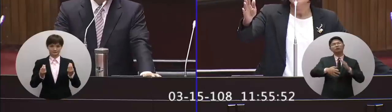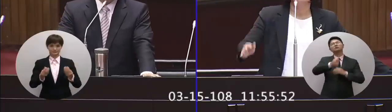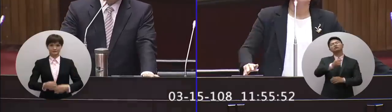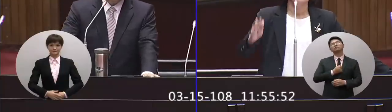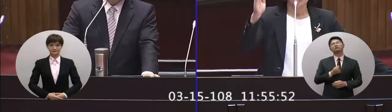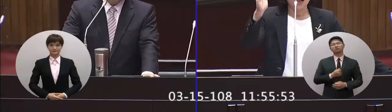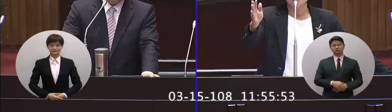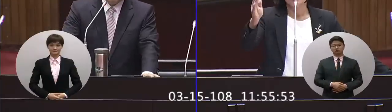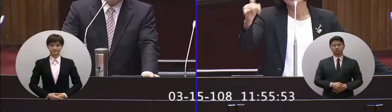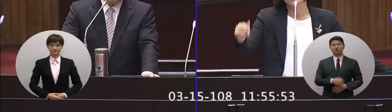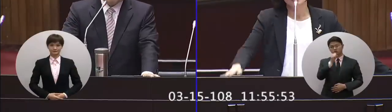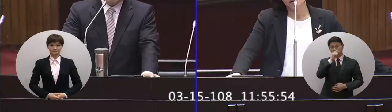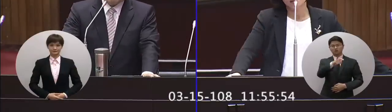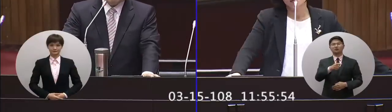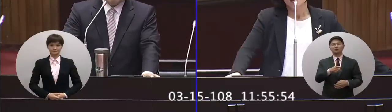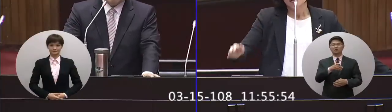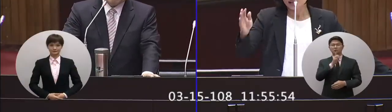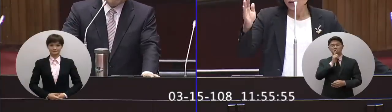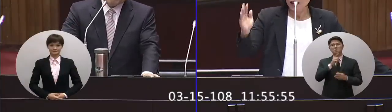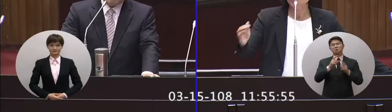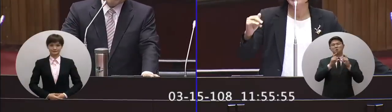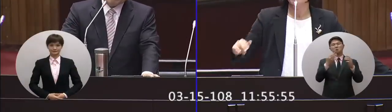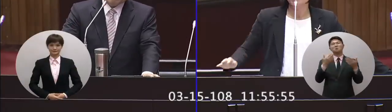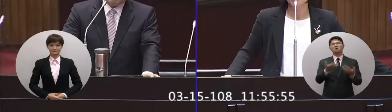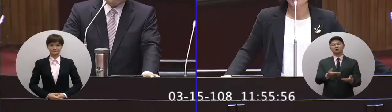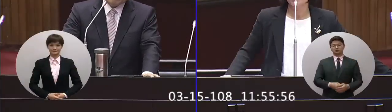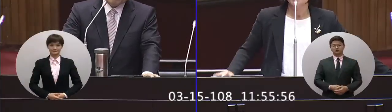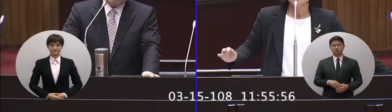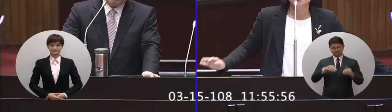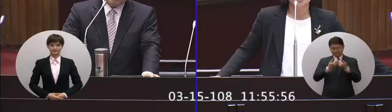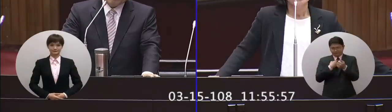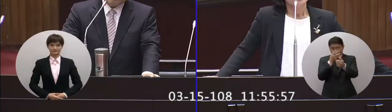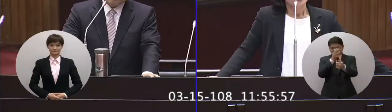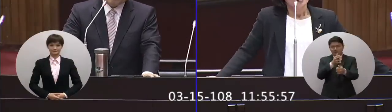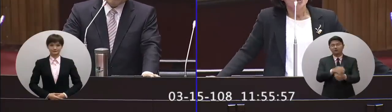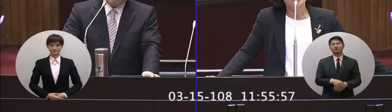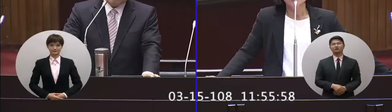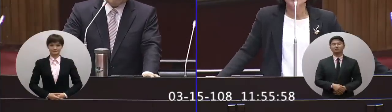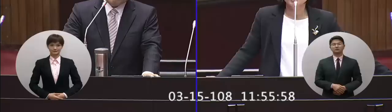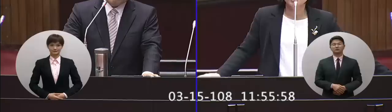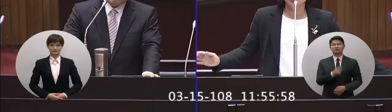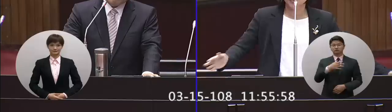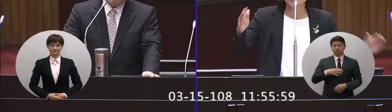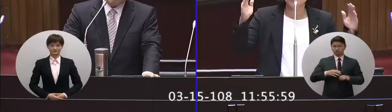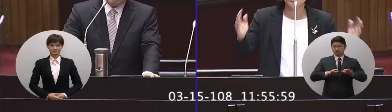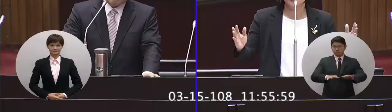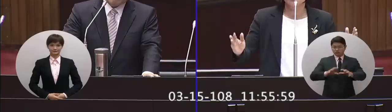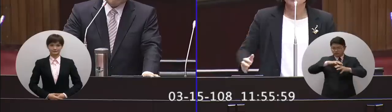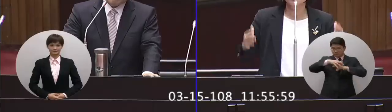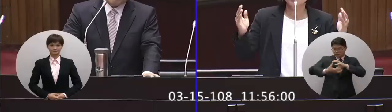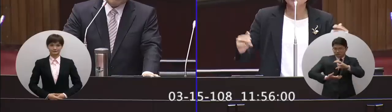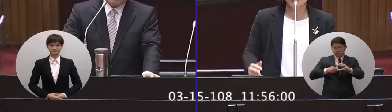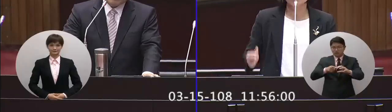道，那好了，院长你这么诚实，那反过来我来问问好了，院长，你知道现在全世